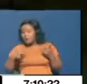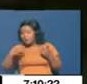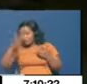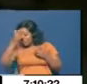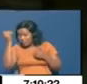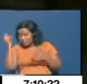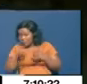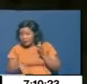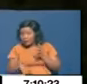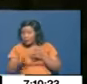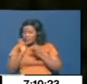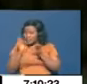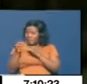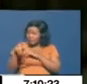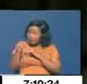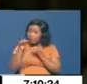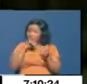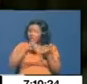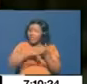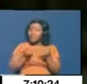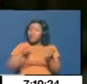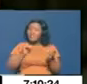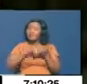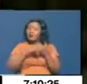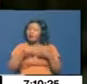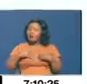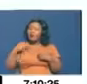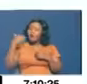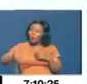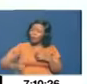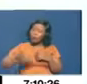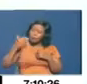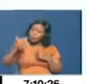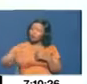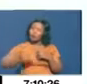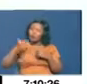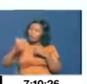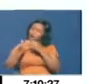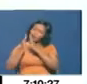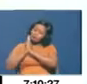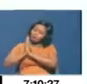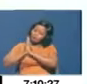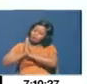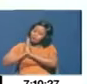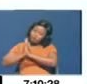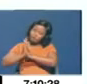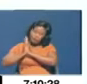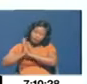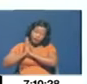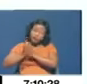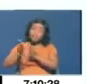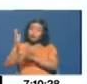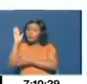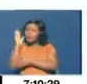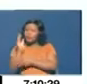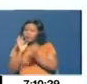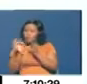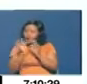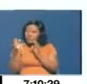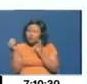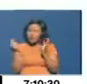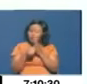mpenzi, jamani, kila wakati muombe Mungu. Jiombe na umuombe. Ukiona anaenda hivi,